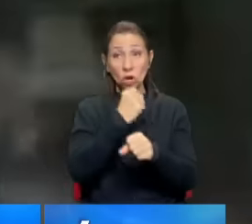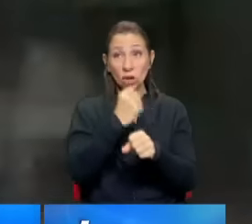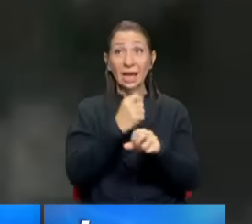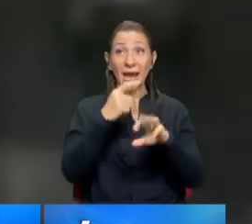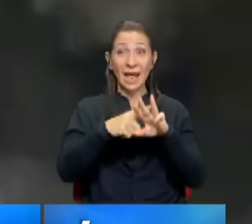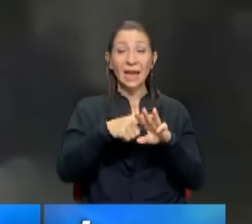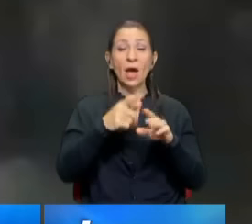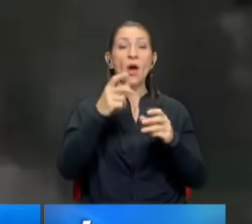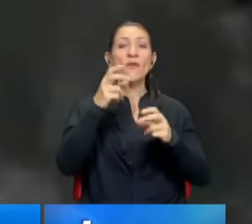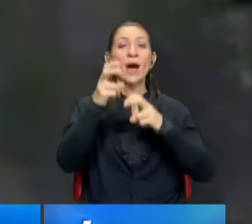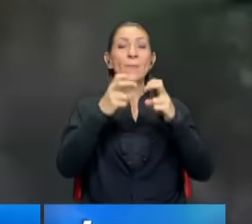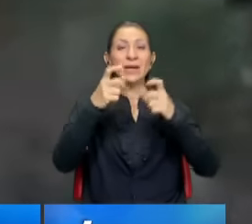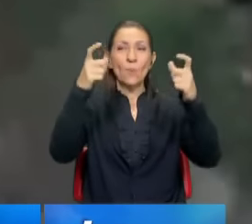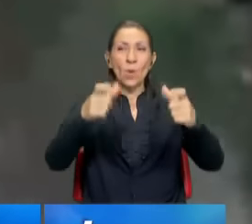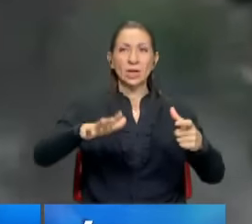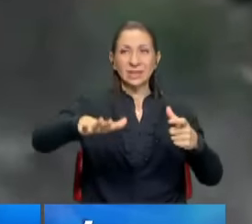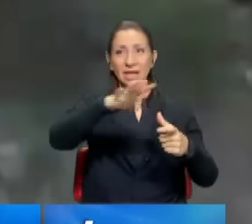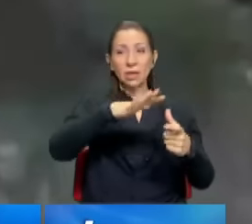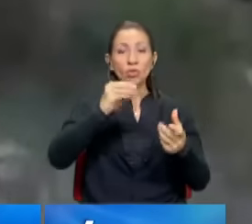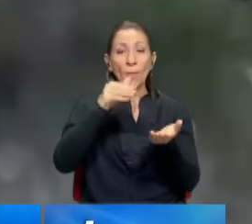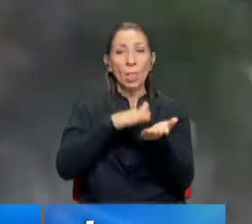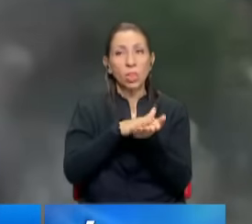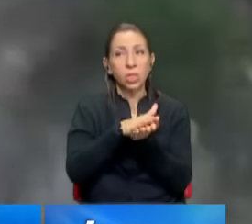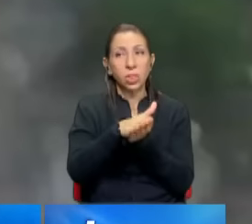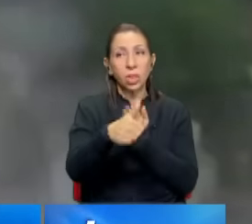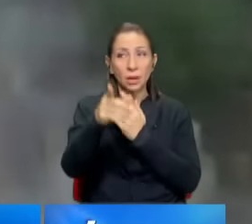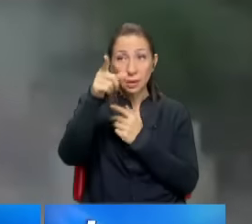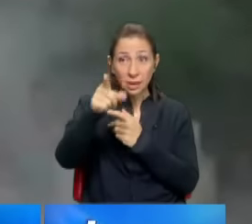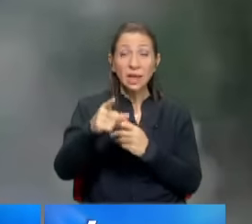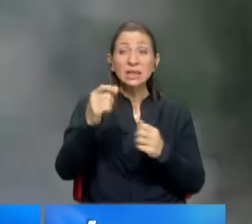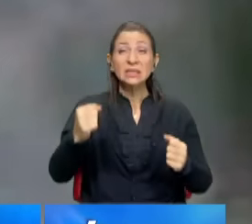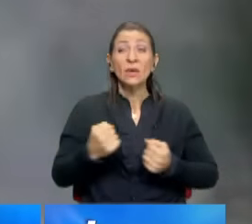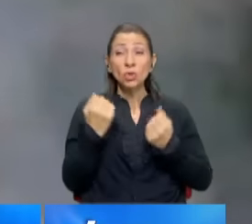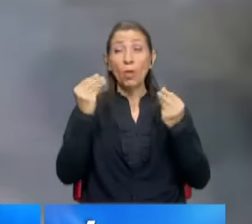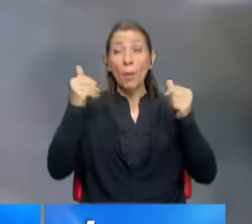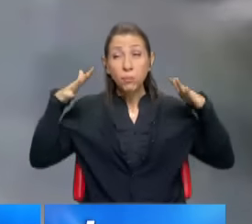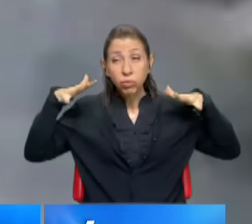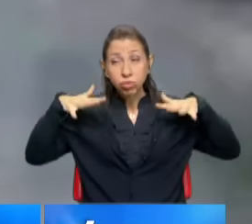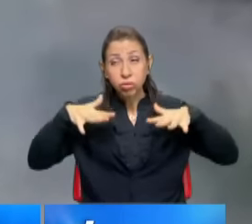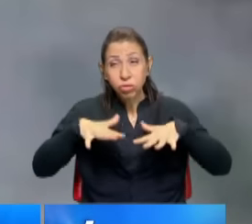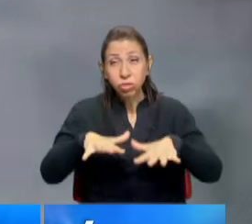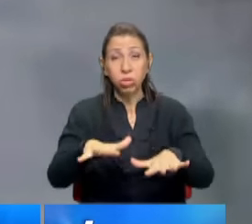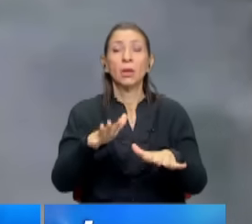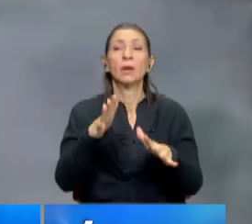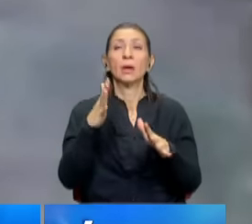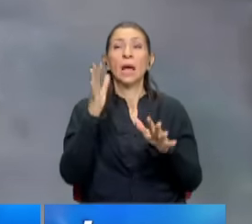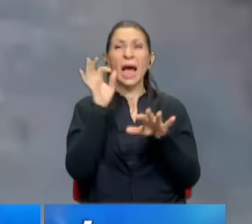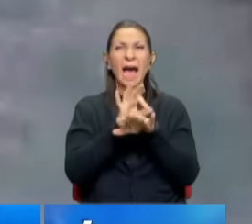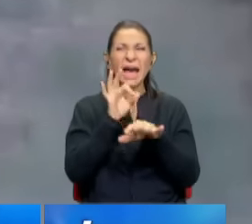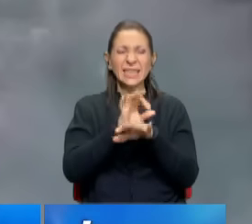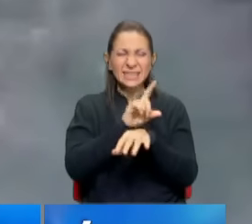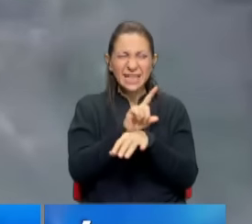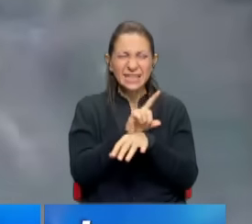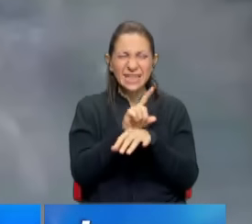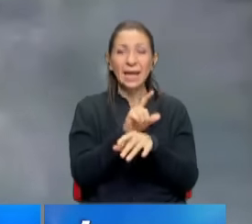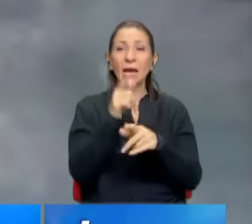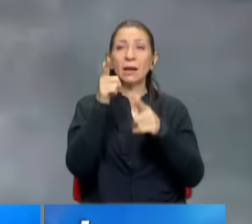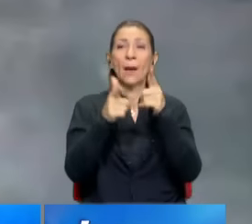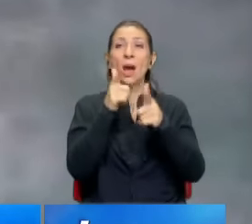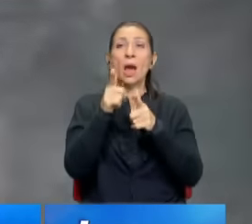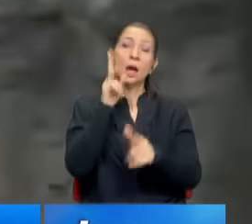Ereğli Organize Sanayi Bölgesi güzergahında heyelan meydana geldi. Devasa toprak ve kaya parçalarının yola düşüş anı saniye saniye